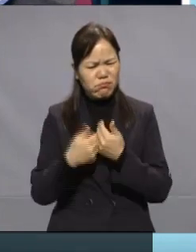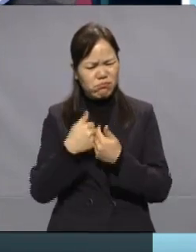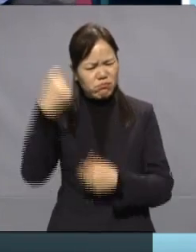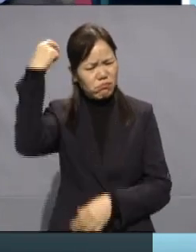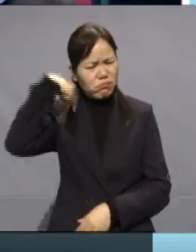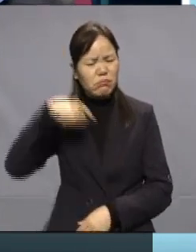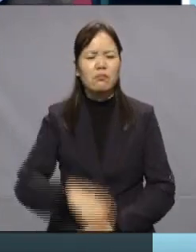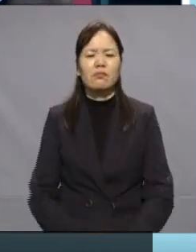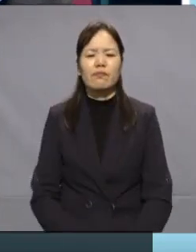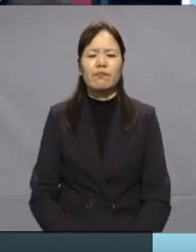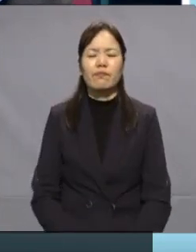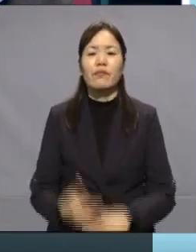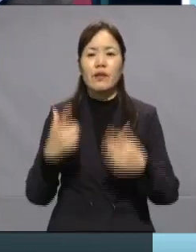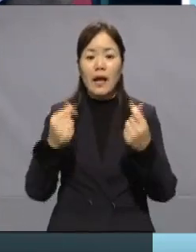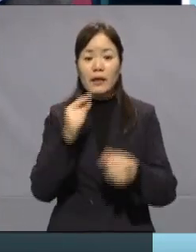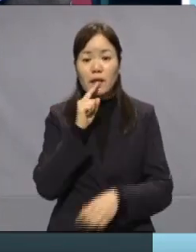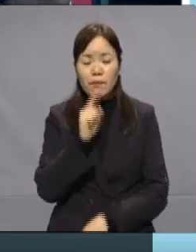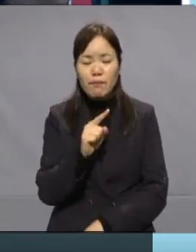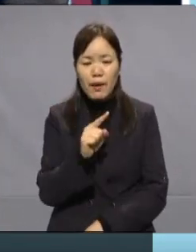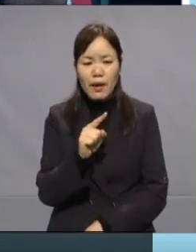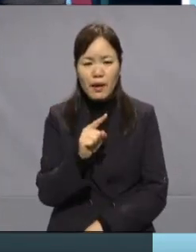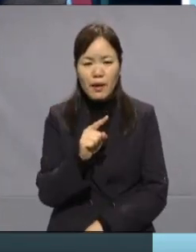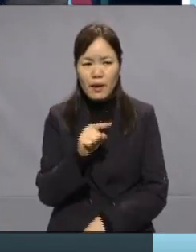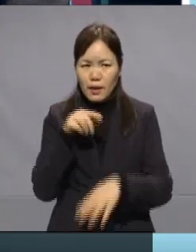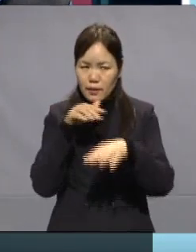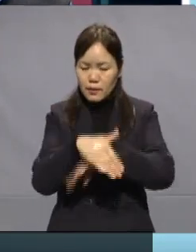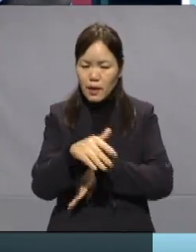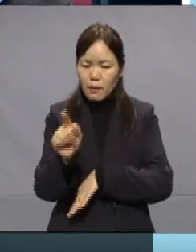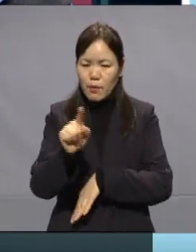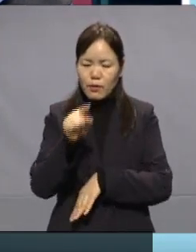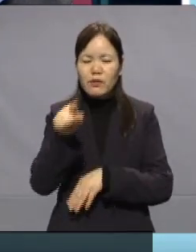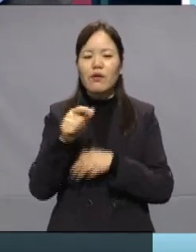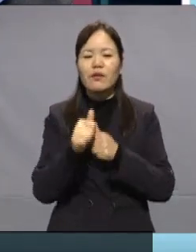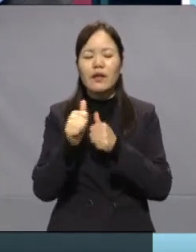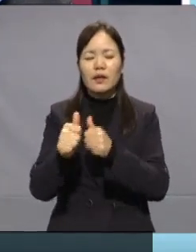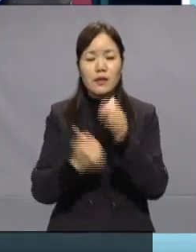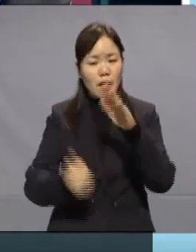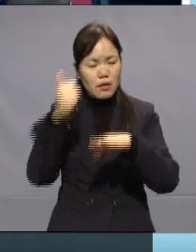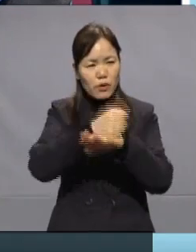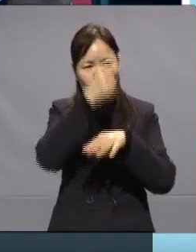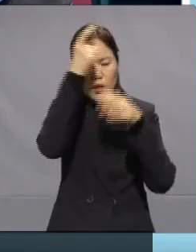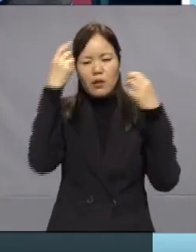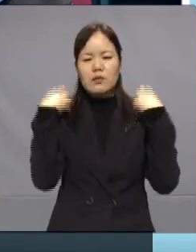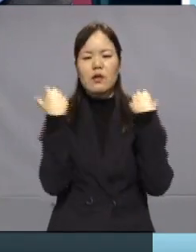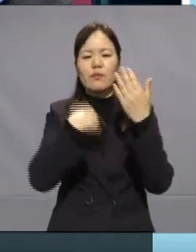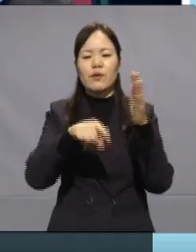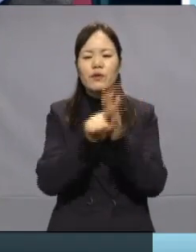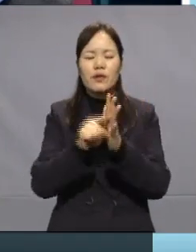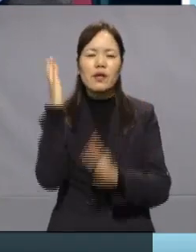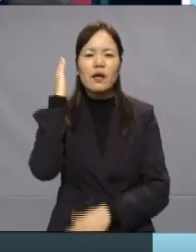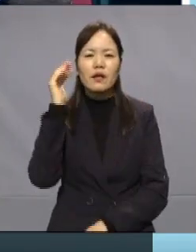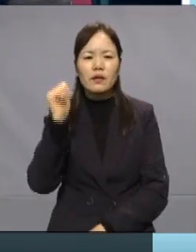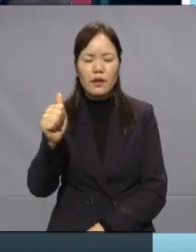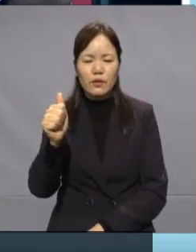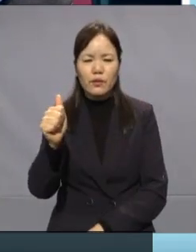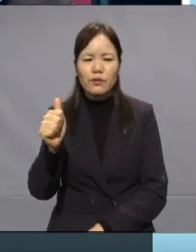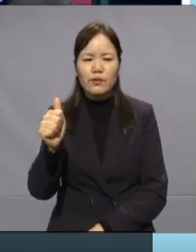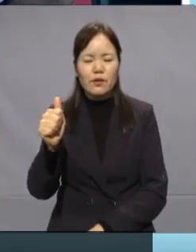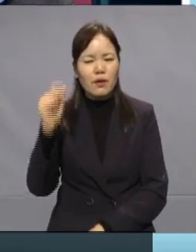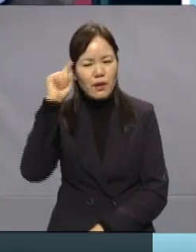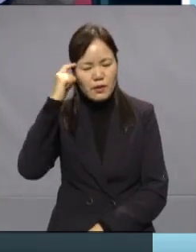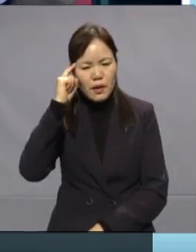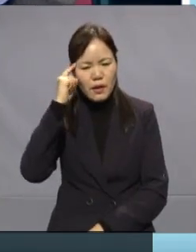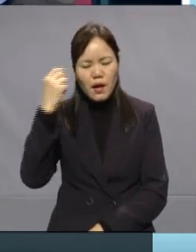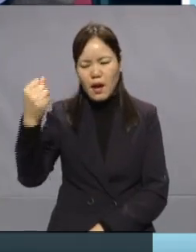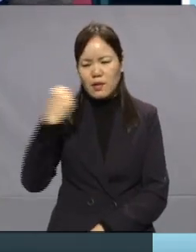얘기거든요 물론 같은 말도 어떻게 하느냐에 따라서 성공한 정보를 만들기 위해서 대통령의 목소리와 대통령에게